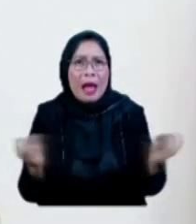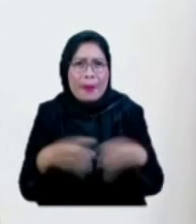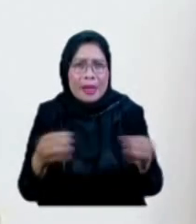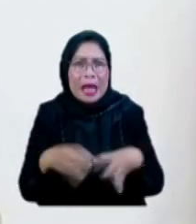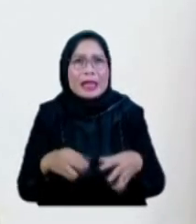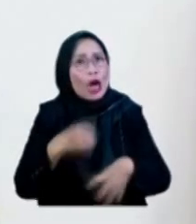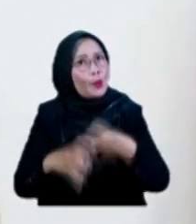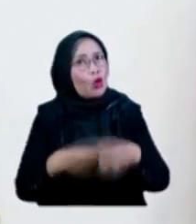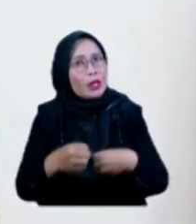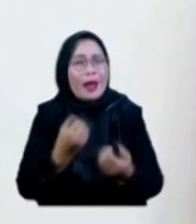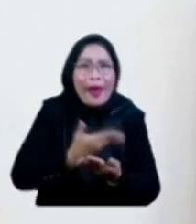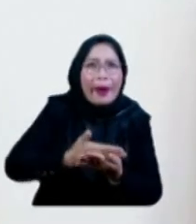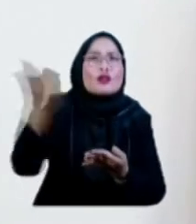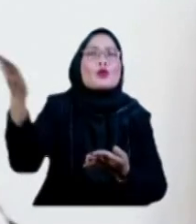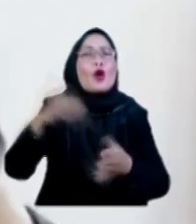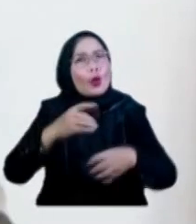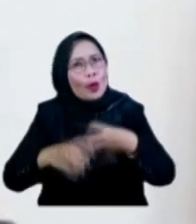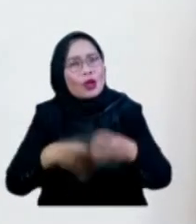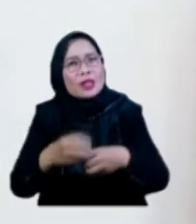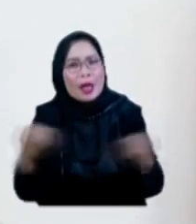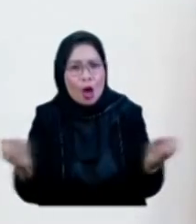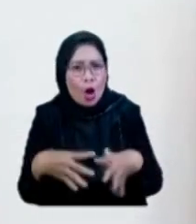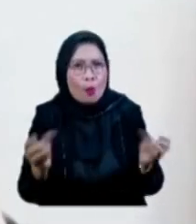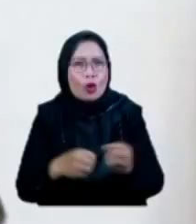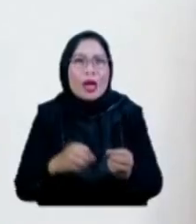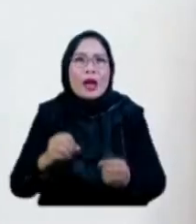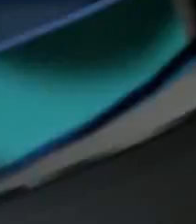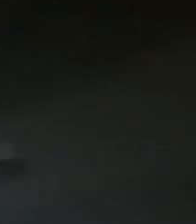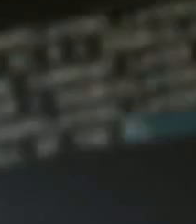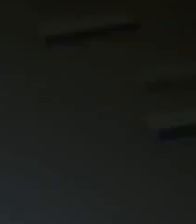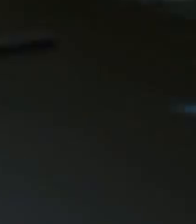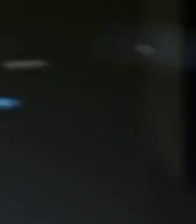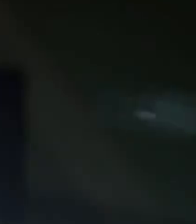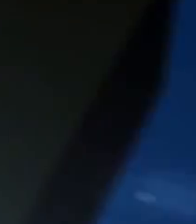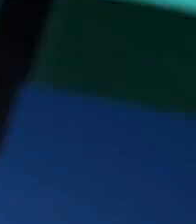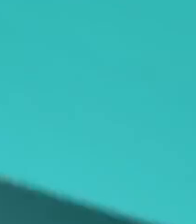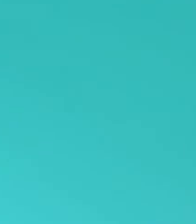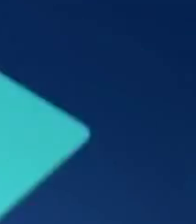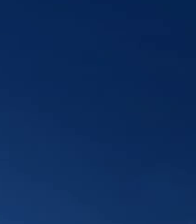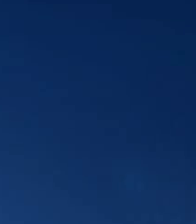aplikasikan itu produk, dan juga ekspor itu produk, dan aplikasikan dalam kehidupan kita sehari-hari.